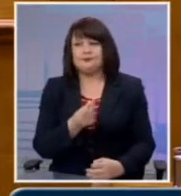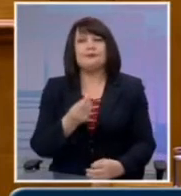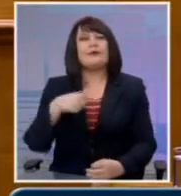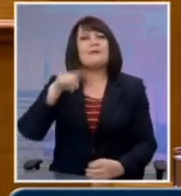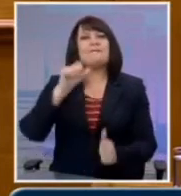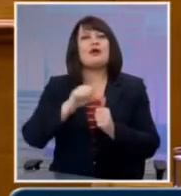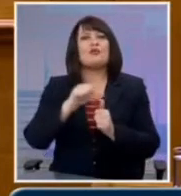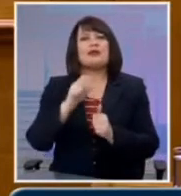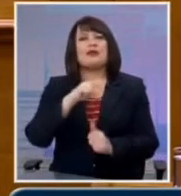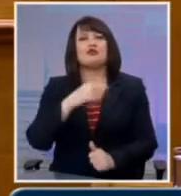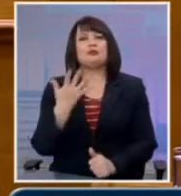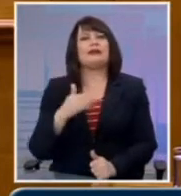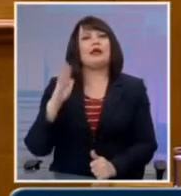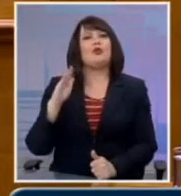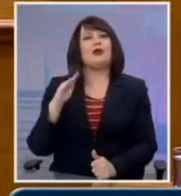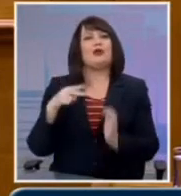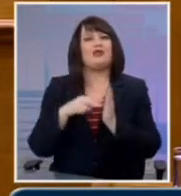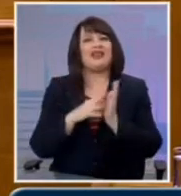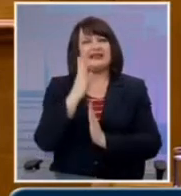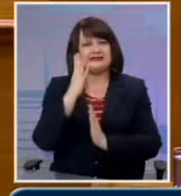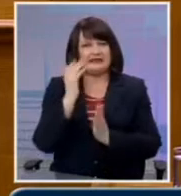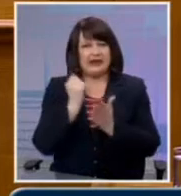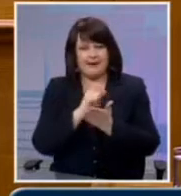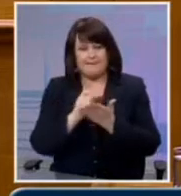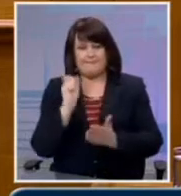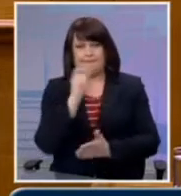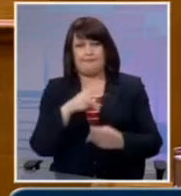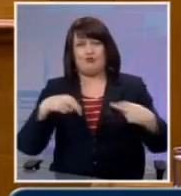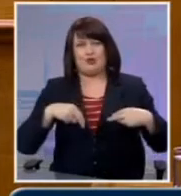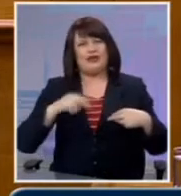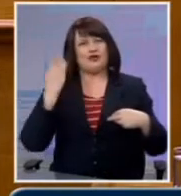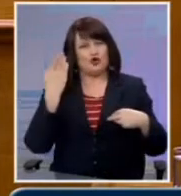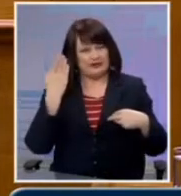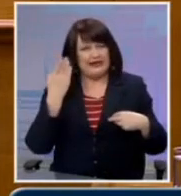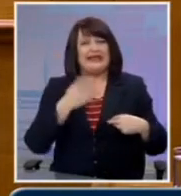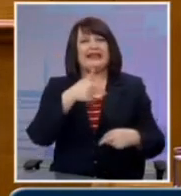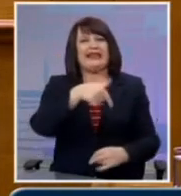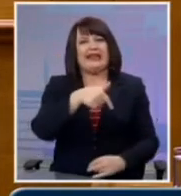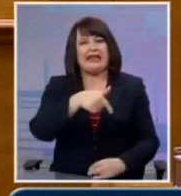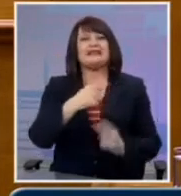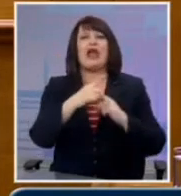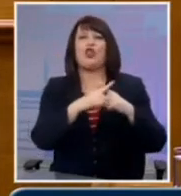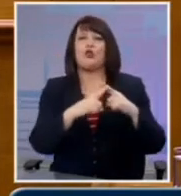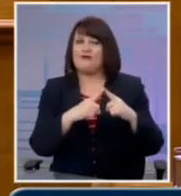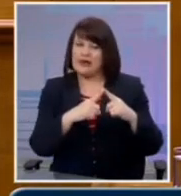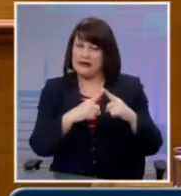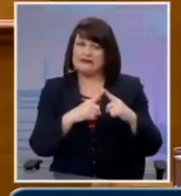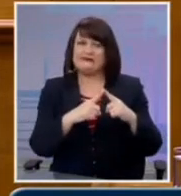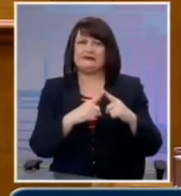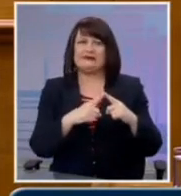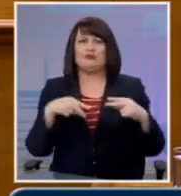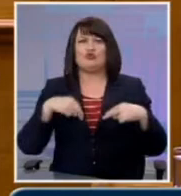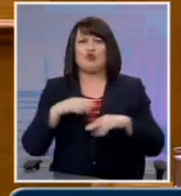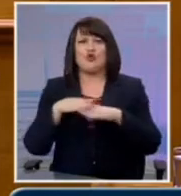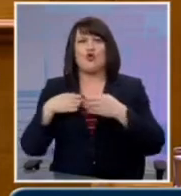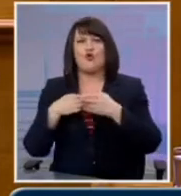ημερομηνία 25 Ιουλίου 2014 επιστολή των Υπουργών Οικονομικών των τότε, του κ. Γκίκα Χαρδούβελη και του Υπουργού Ναυτιλίας,